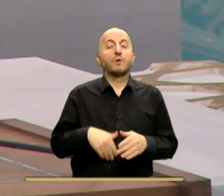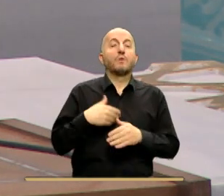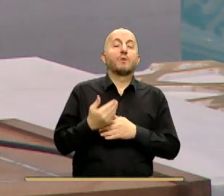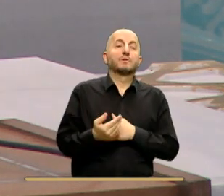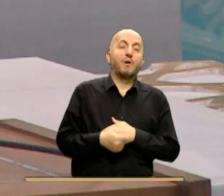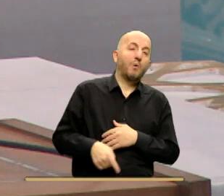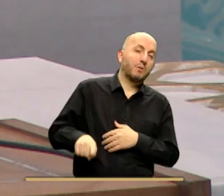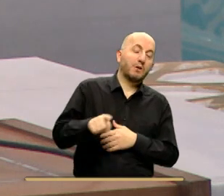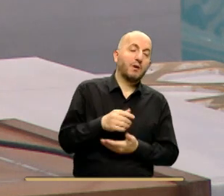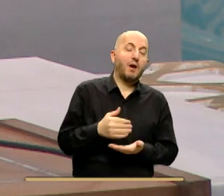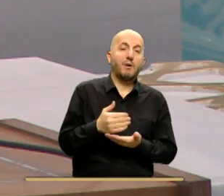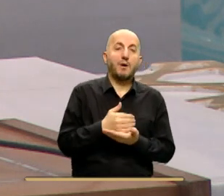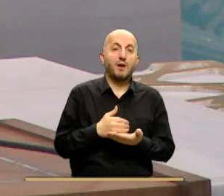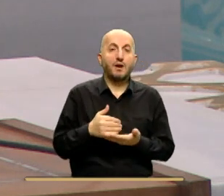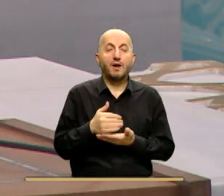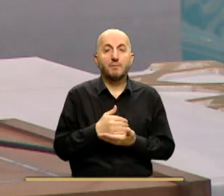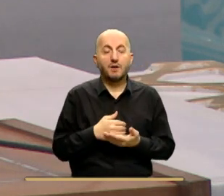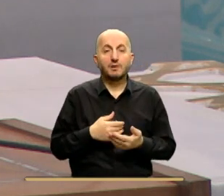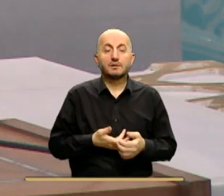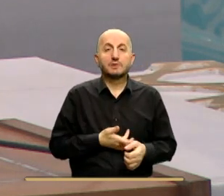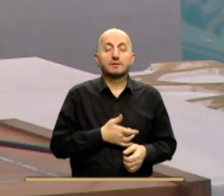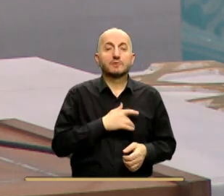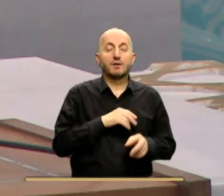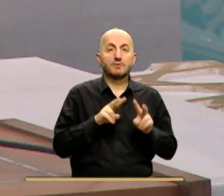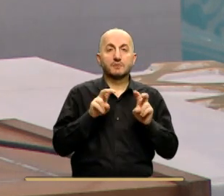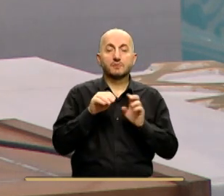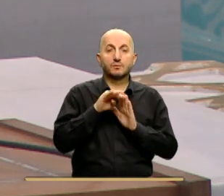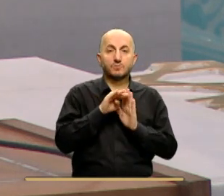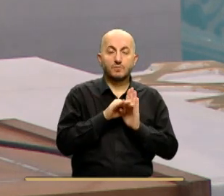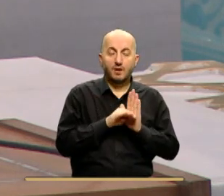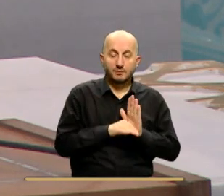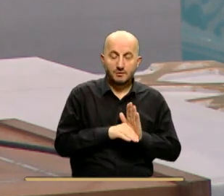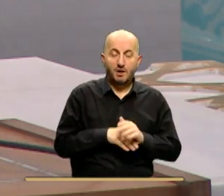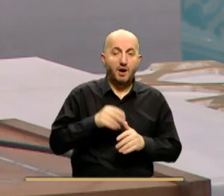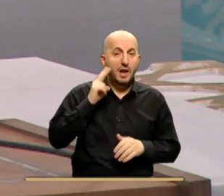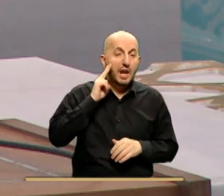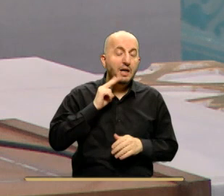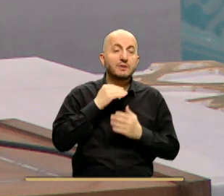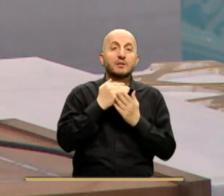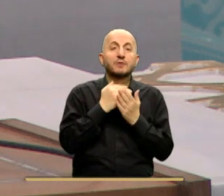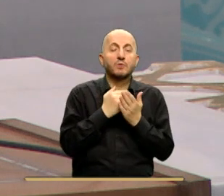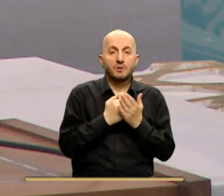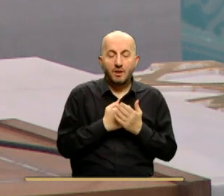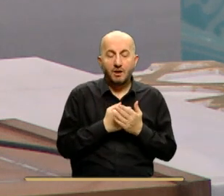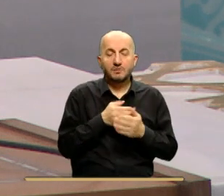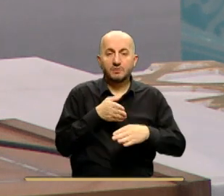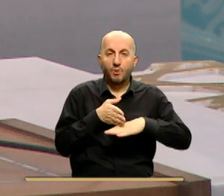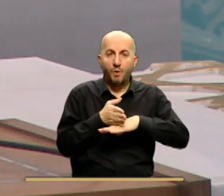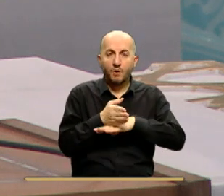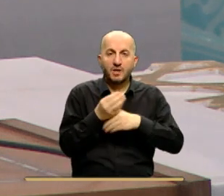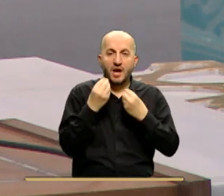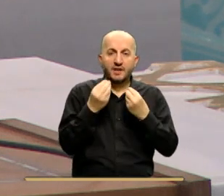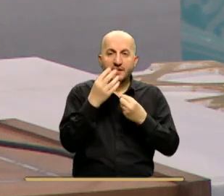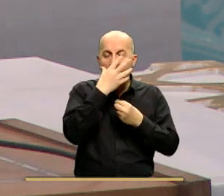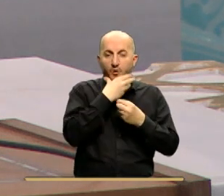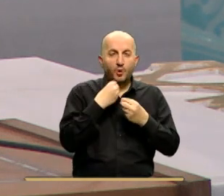onları ameli ve itikadi konularda, ahlaki konularda doğruya, iyiye,